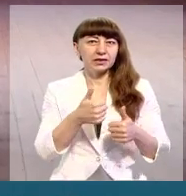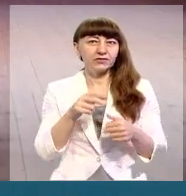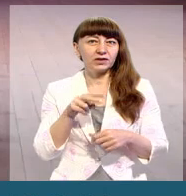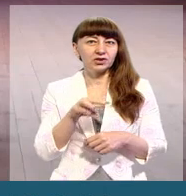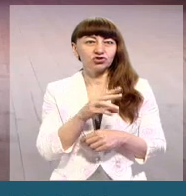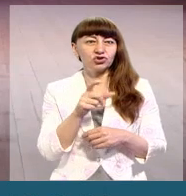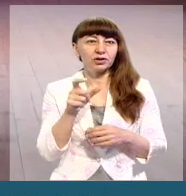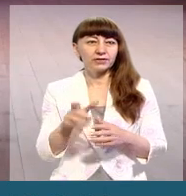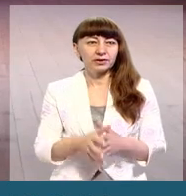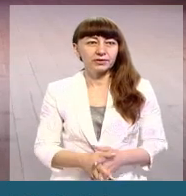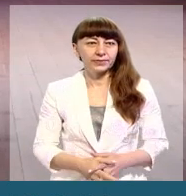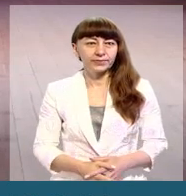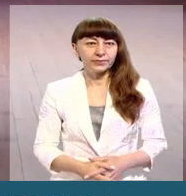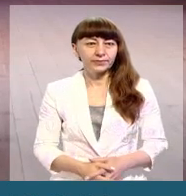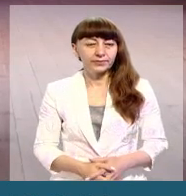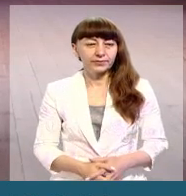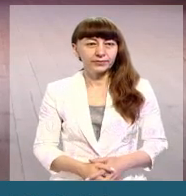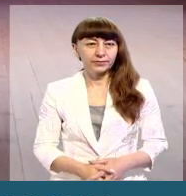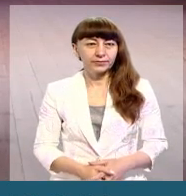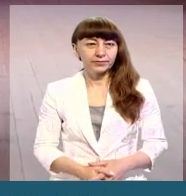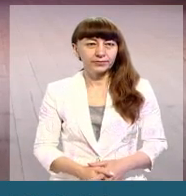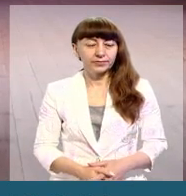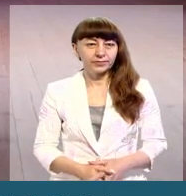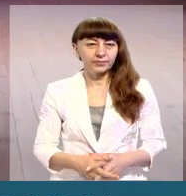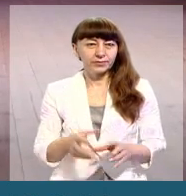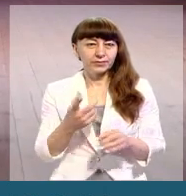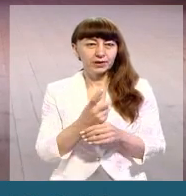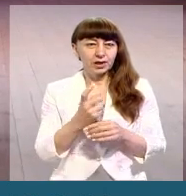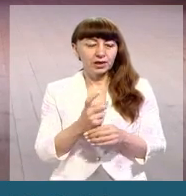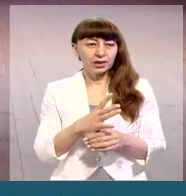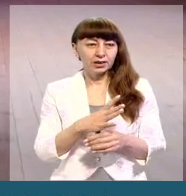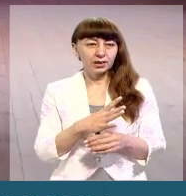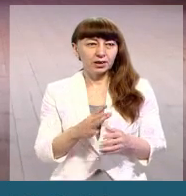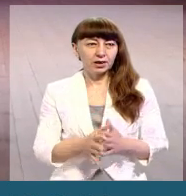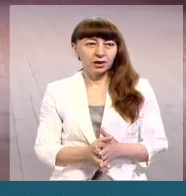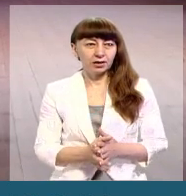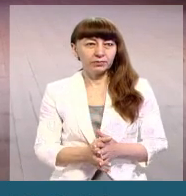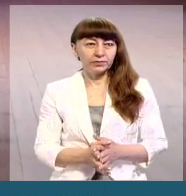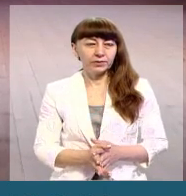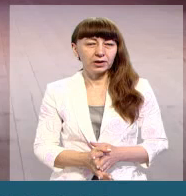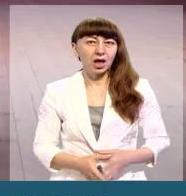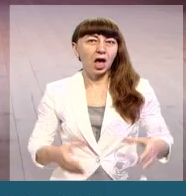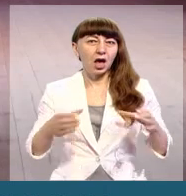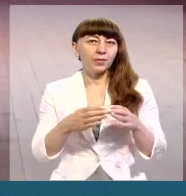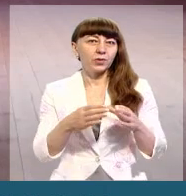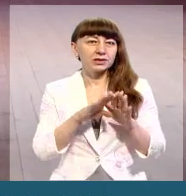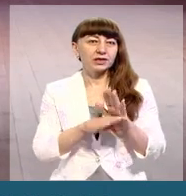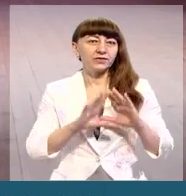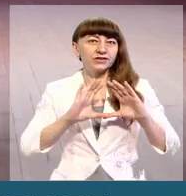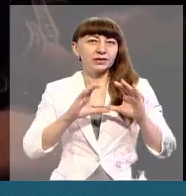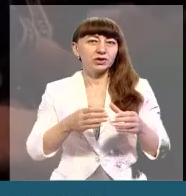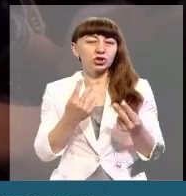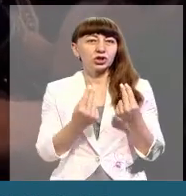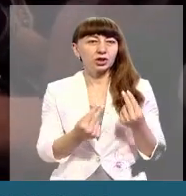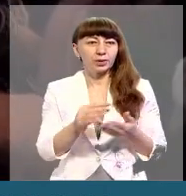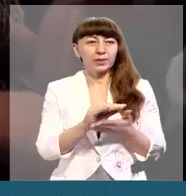өткізді. Сол ойындардың жалғасы ретінде бүгін Қостанайда осы фестивалі өтіп жатқанын мен ерекше